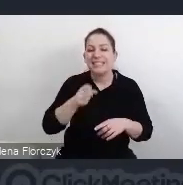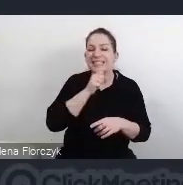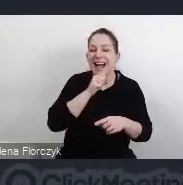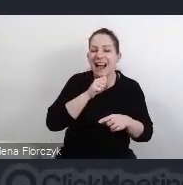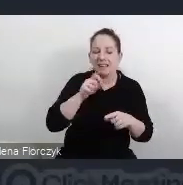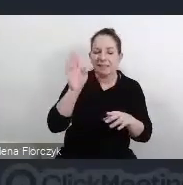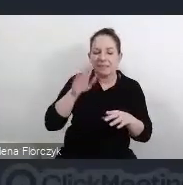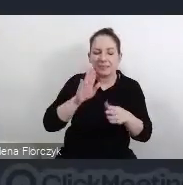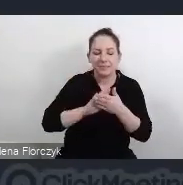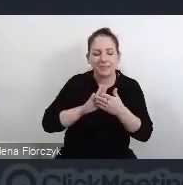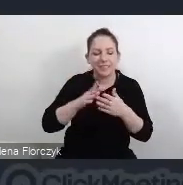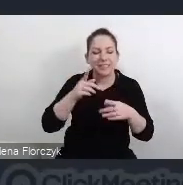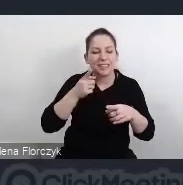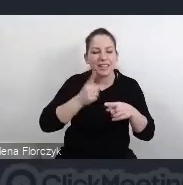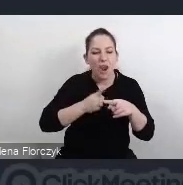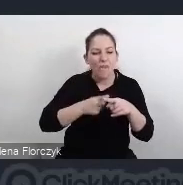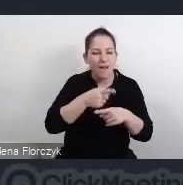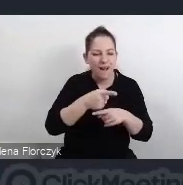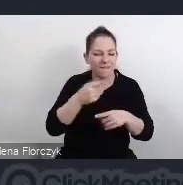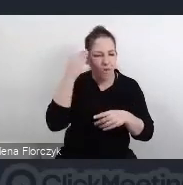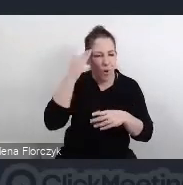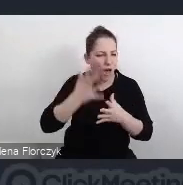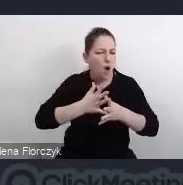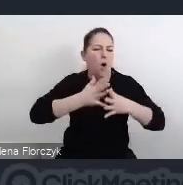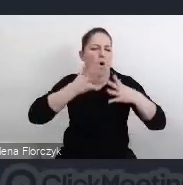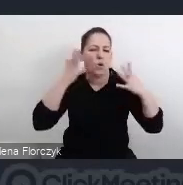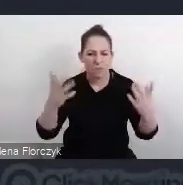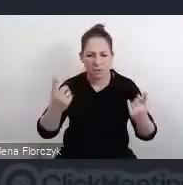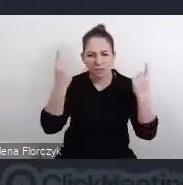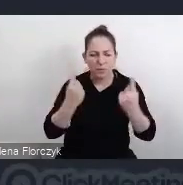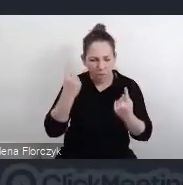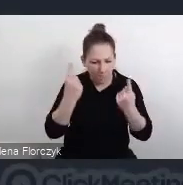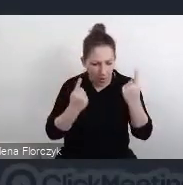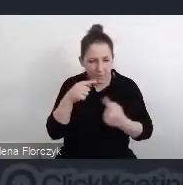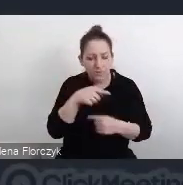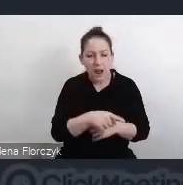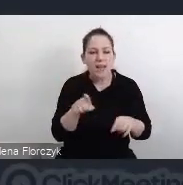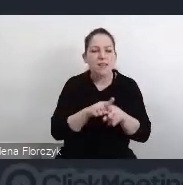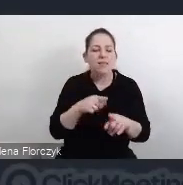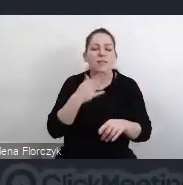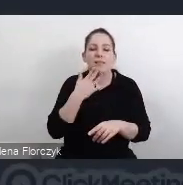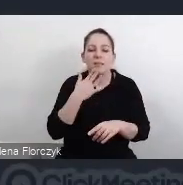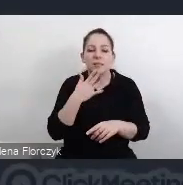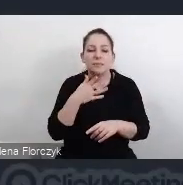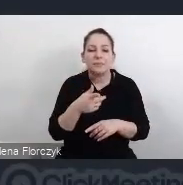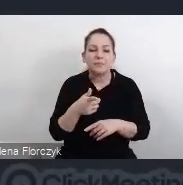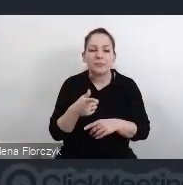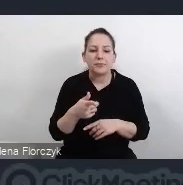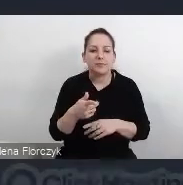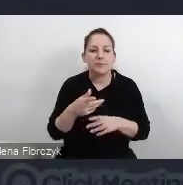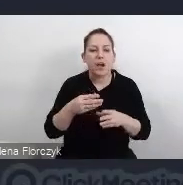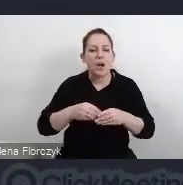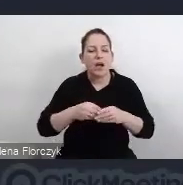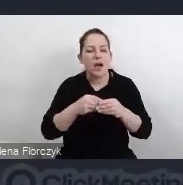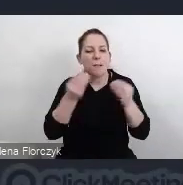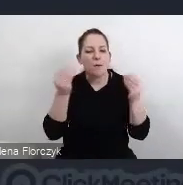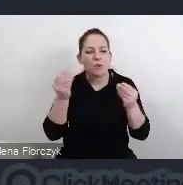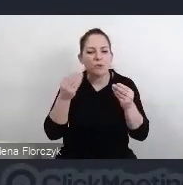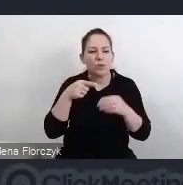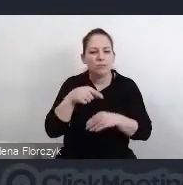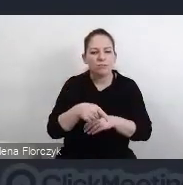wszystkim przemysł duży, ogromny. Natomiast no Nisko chciałoby również, aby stało się miejscem rozwoju